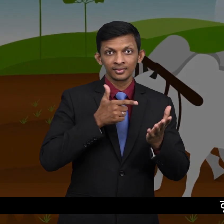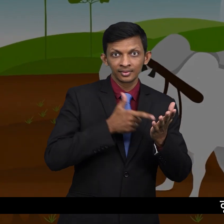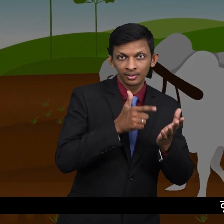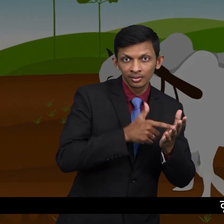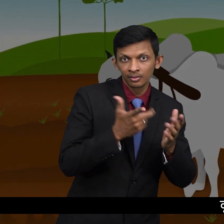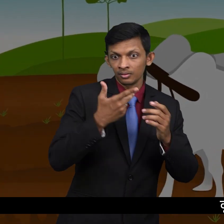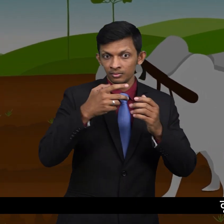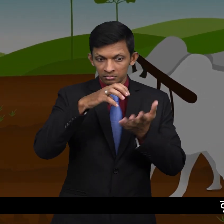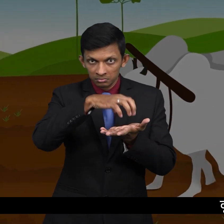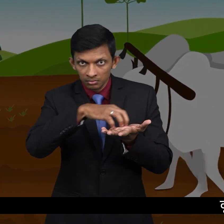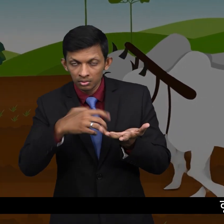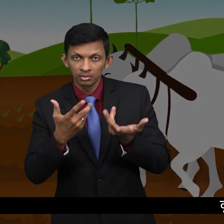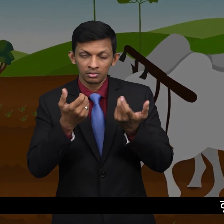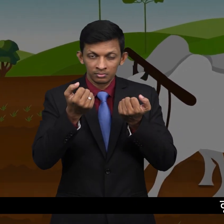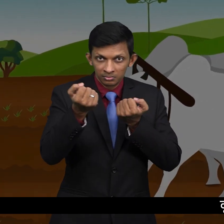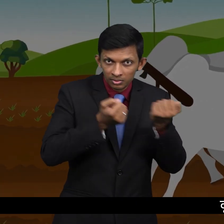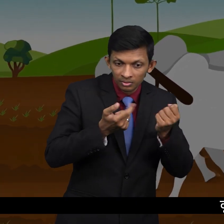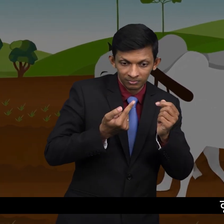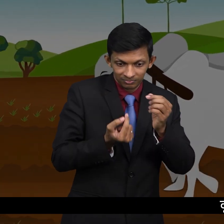कृषि उपकरण।